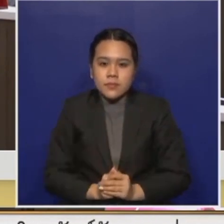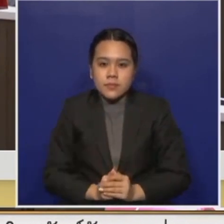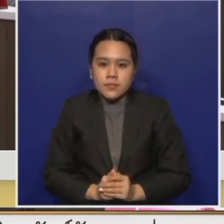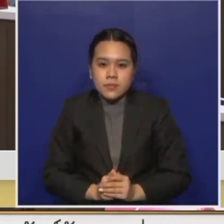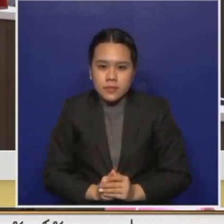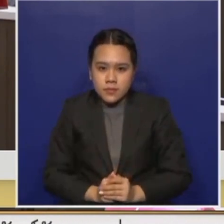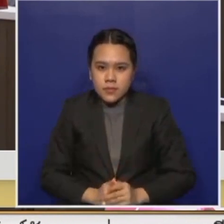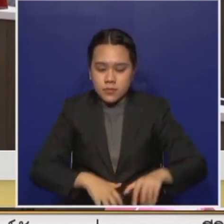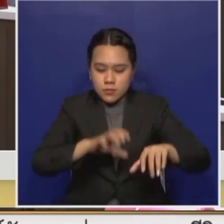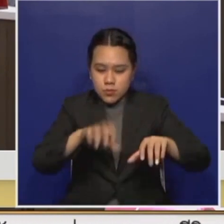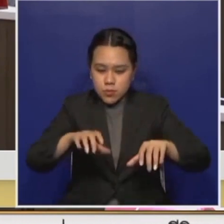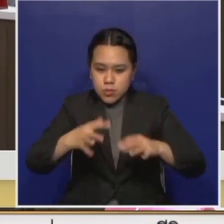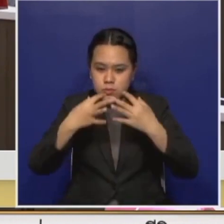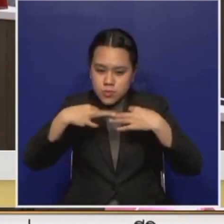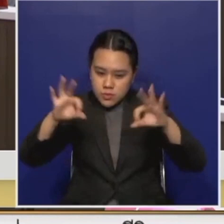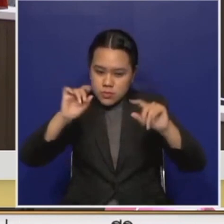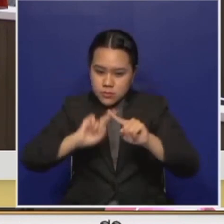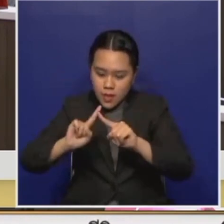องคกรหสระองคกรเพิ่